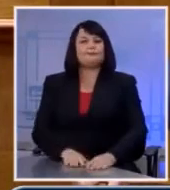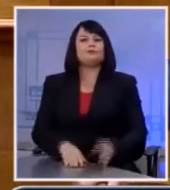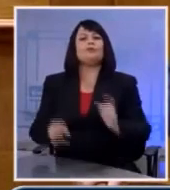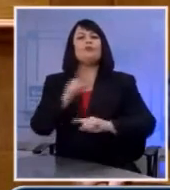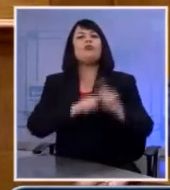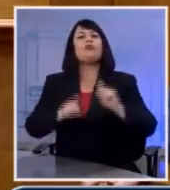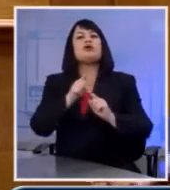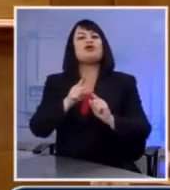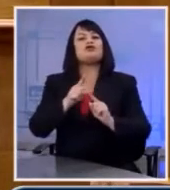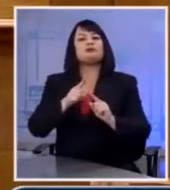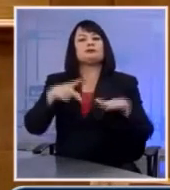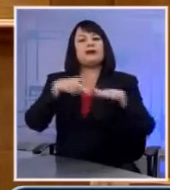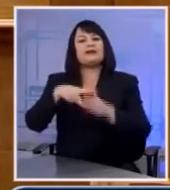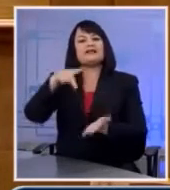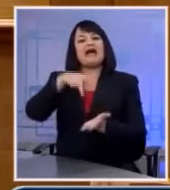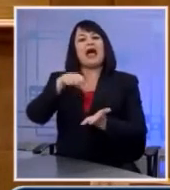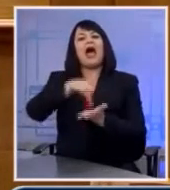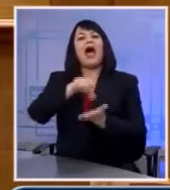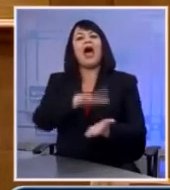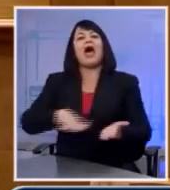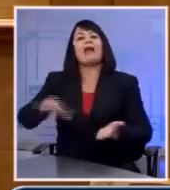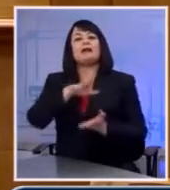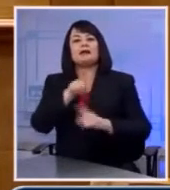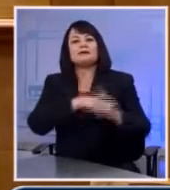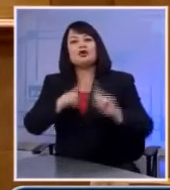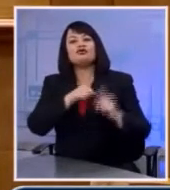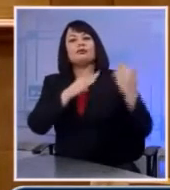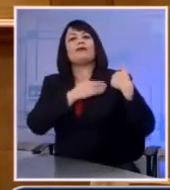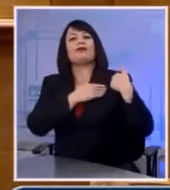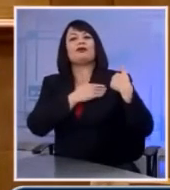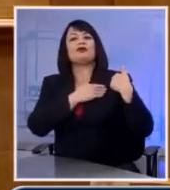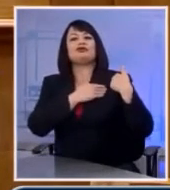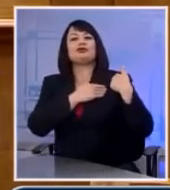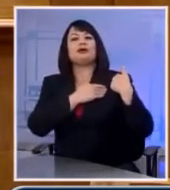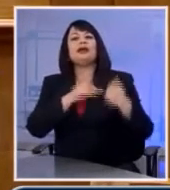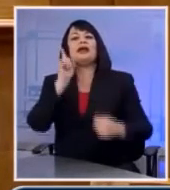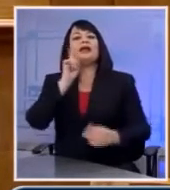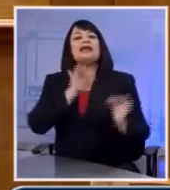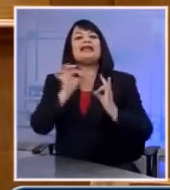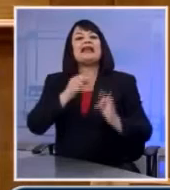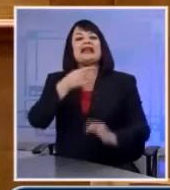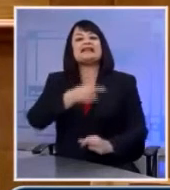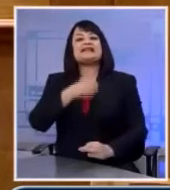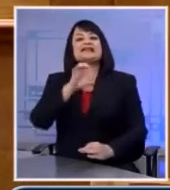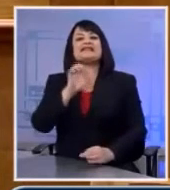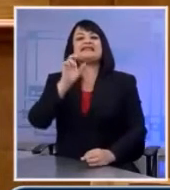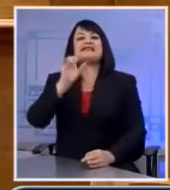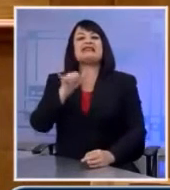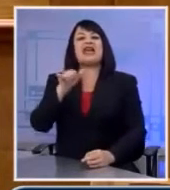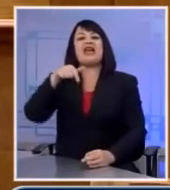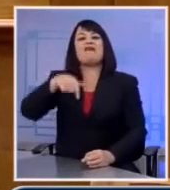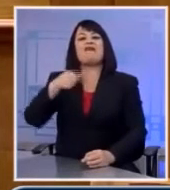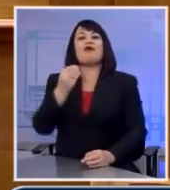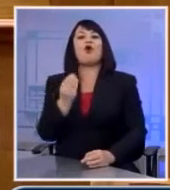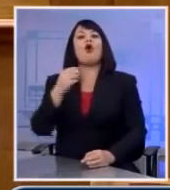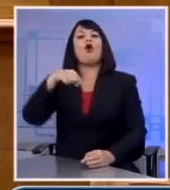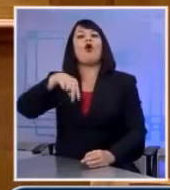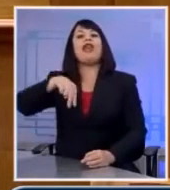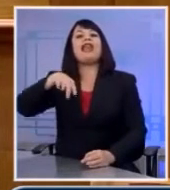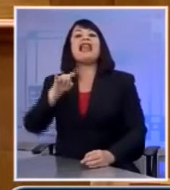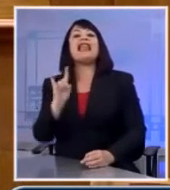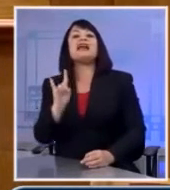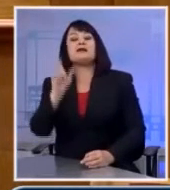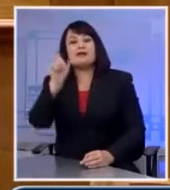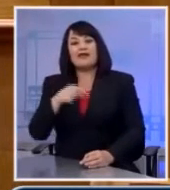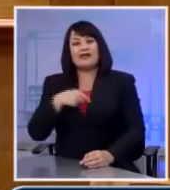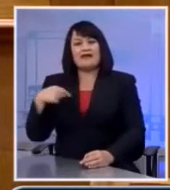ελέγχου της τράπεζας για τα δάνεια, η κυρία Ζευγόλη, που υπήρξε διευθύντρια